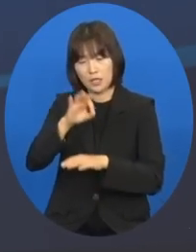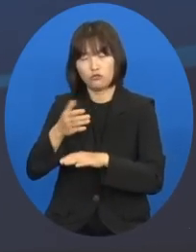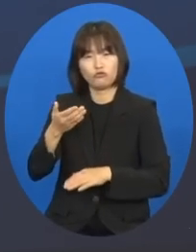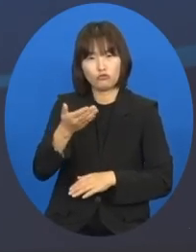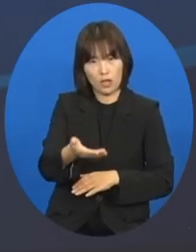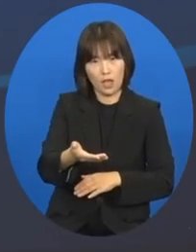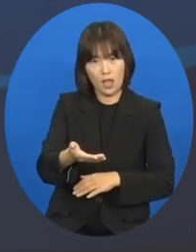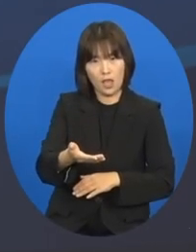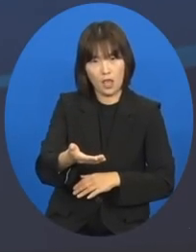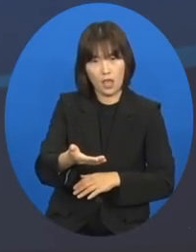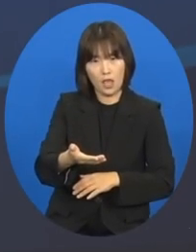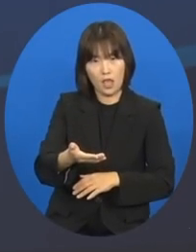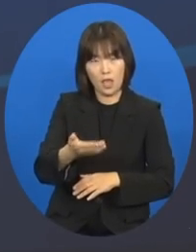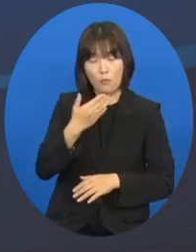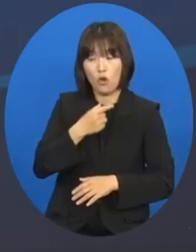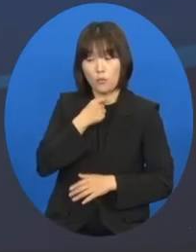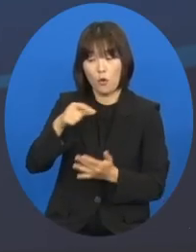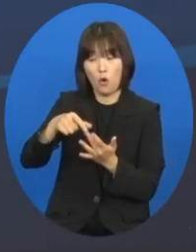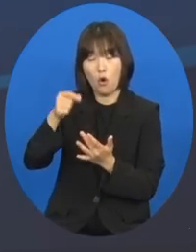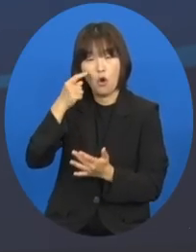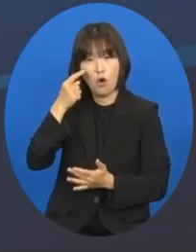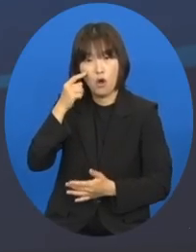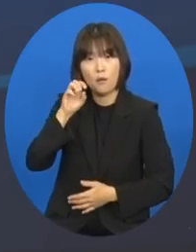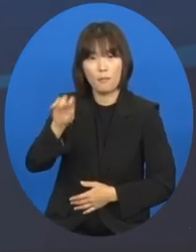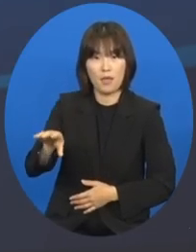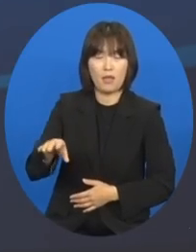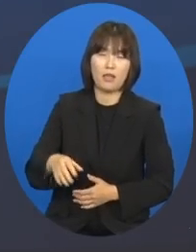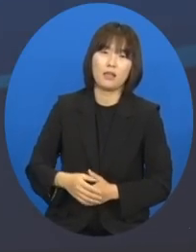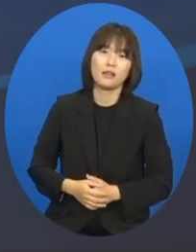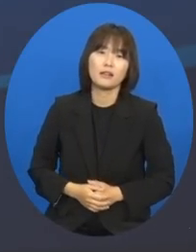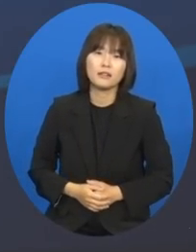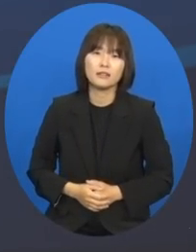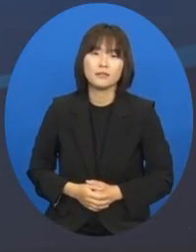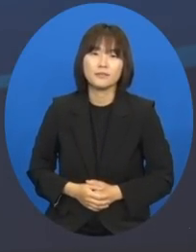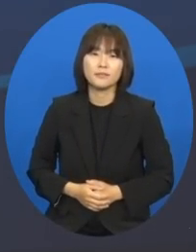싶은 거 너가 골라 그랬더니 아이가요